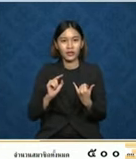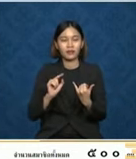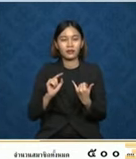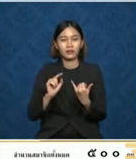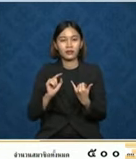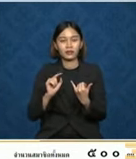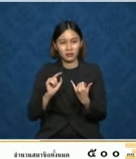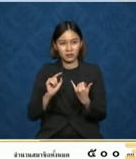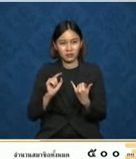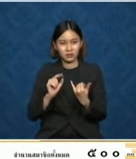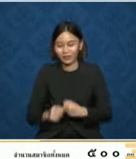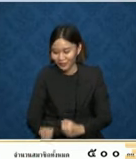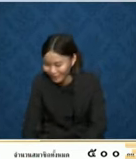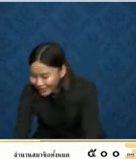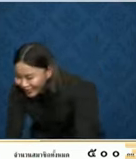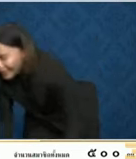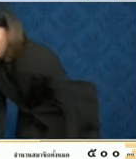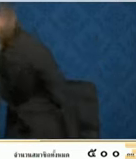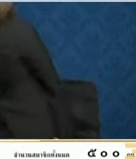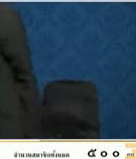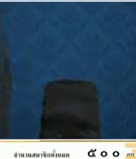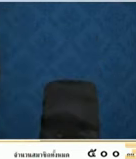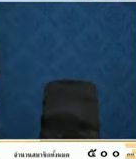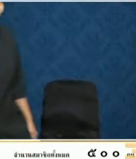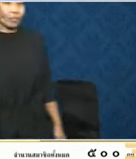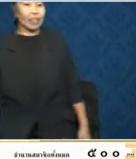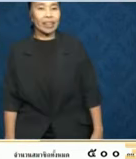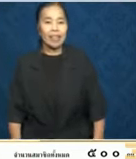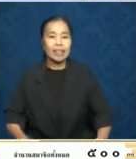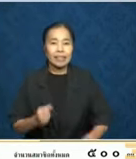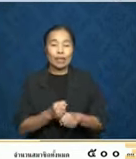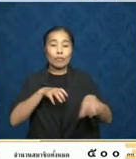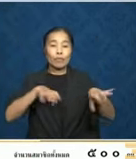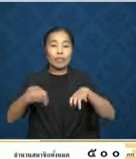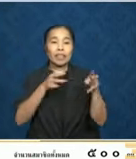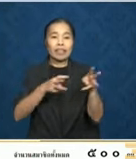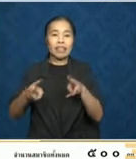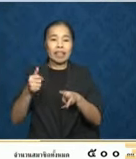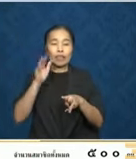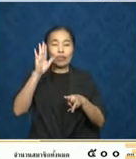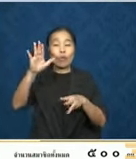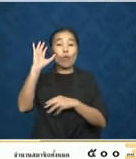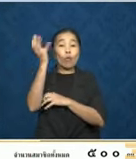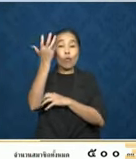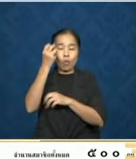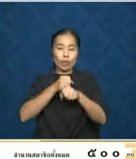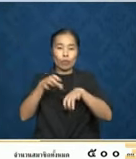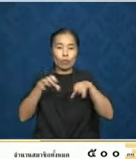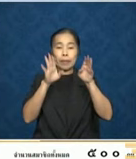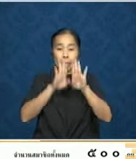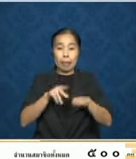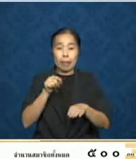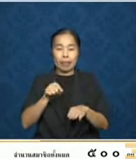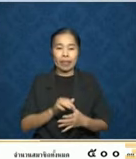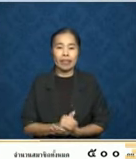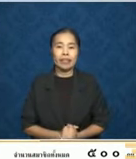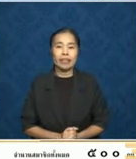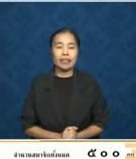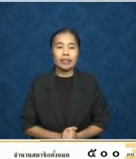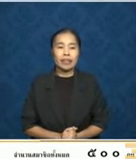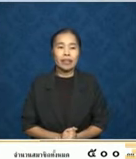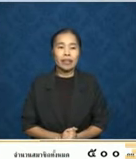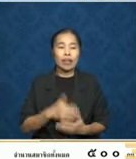เป็นที่นะคะใช้การจัดการขยะได้ดีเป็นอันดับต้นๆของโลกค่ะสไลด์ถัดไปค่ะนอกจากนั้นนะคะอย่างรัฐฟ